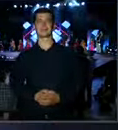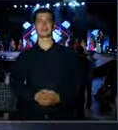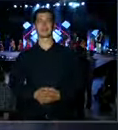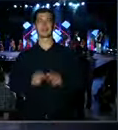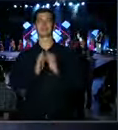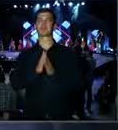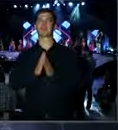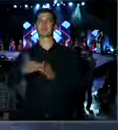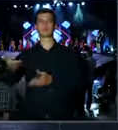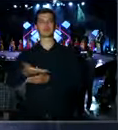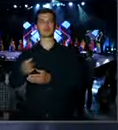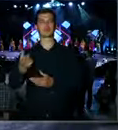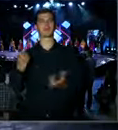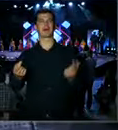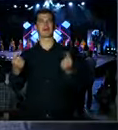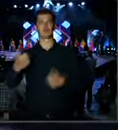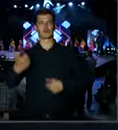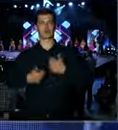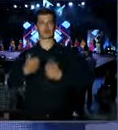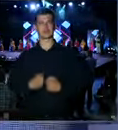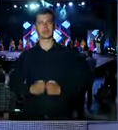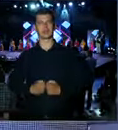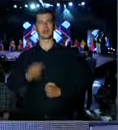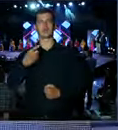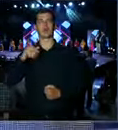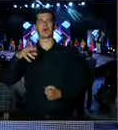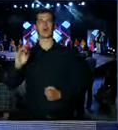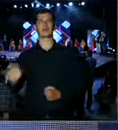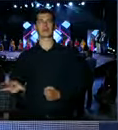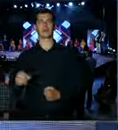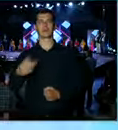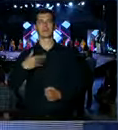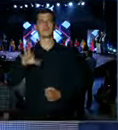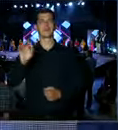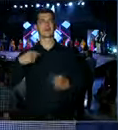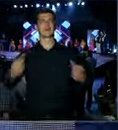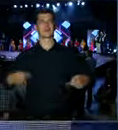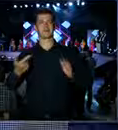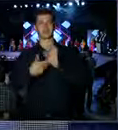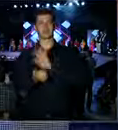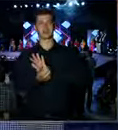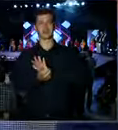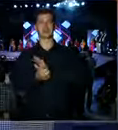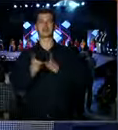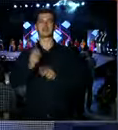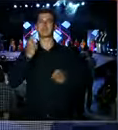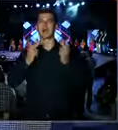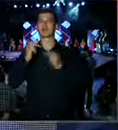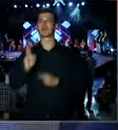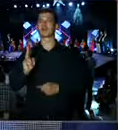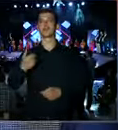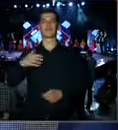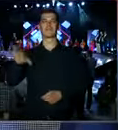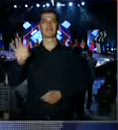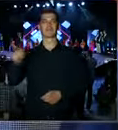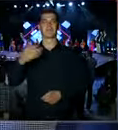Prosimy również na scenę partnerów konkursu. Douglas w czasie wyborów Miss Polski na wózku 2016 makijaże zapewniła właśnie ta